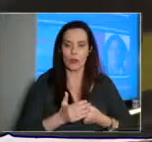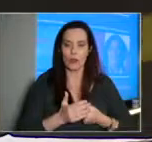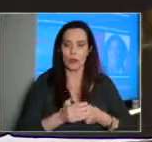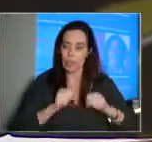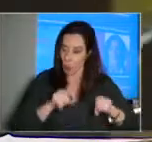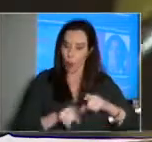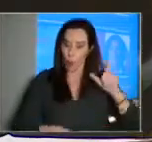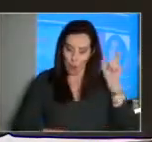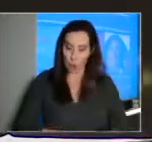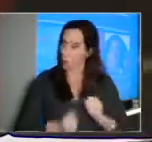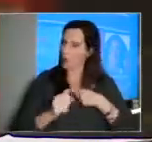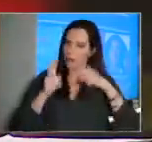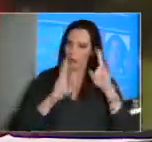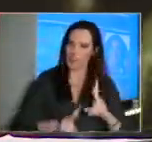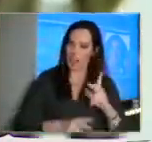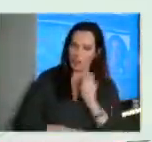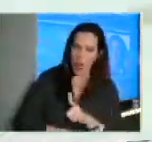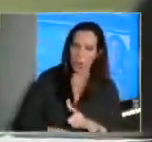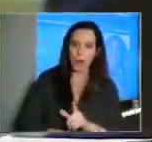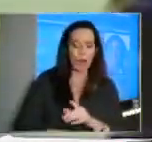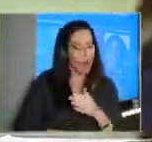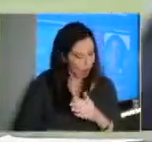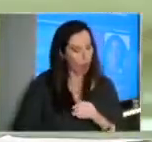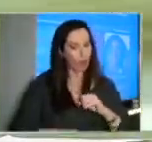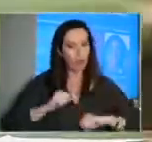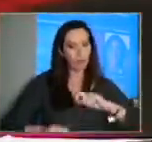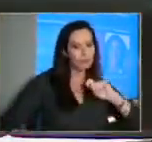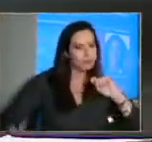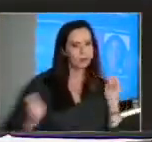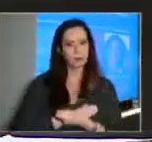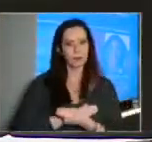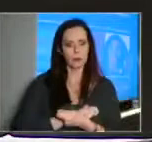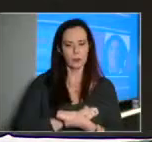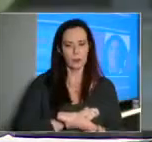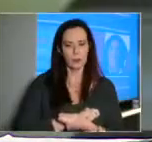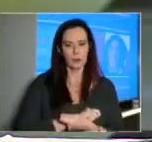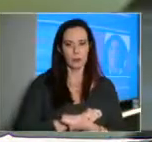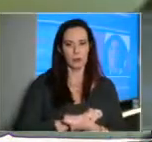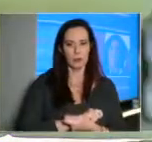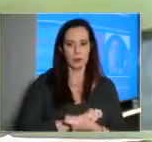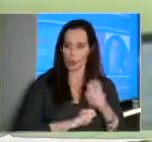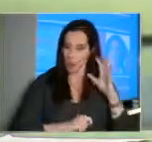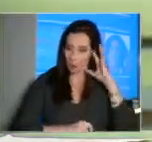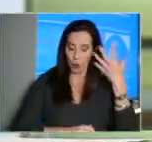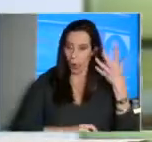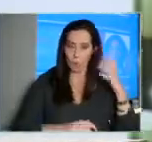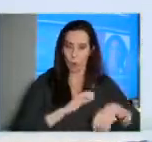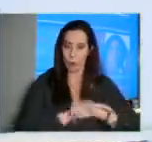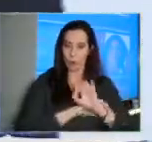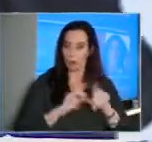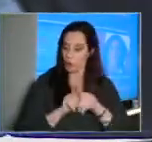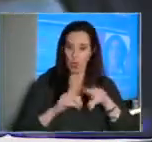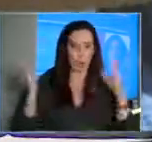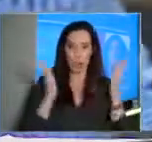בני אדם, או אני מפסיקה לתמוך, אז ההתנהגות של התומכים, של המטורפים על כדורגל, כמו שיש